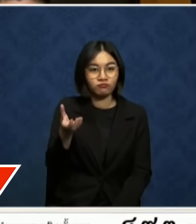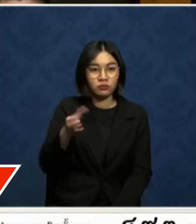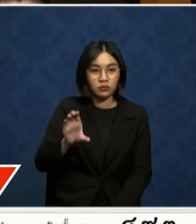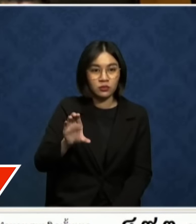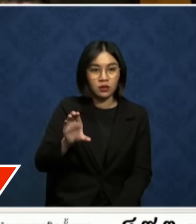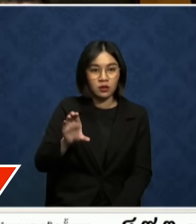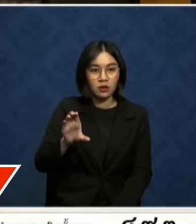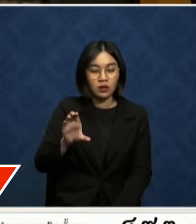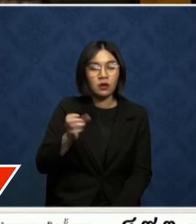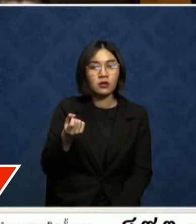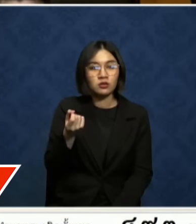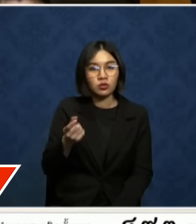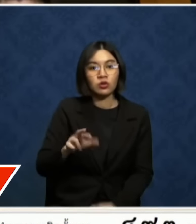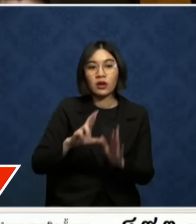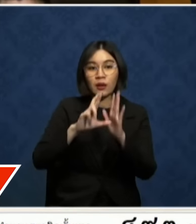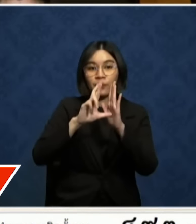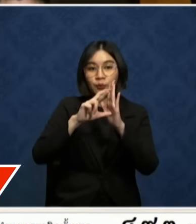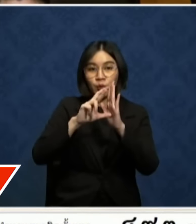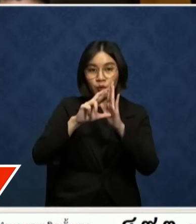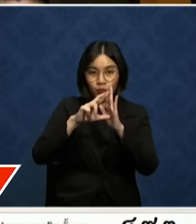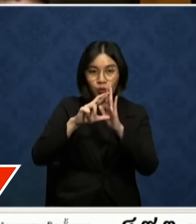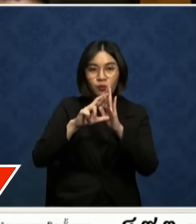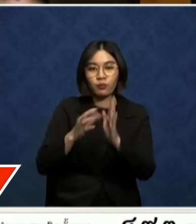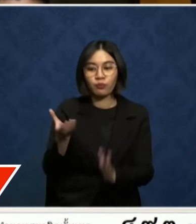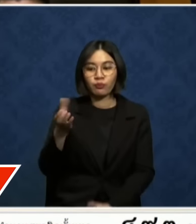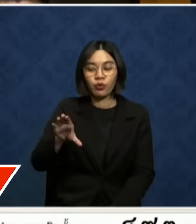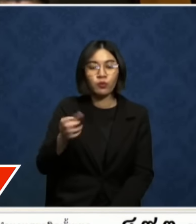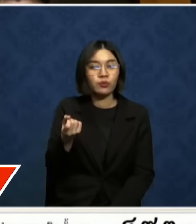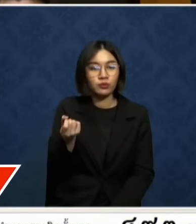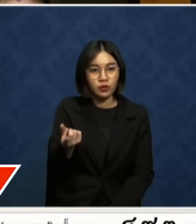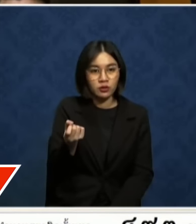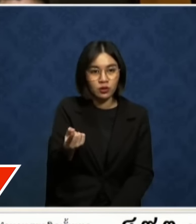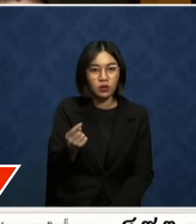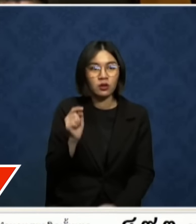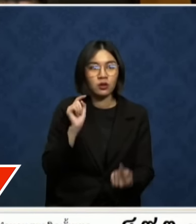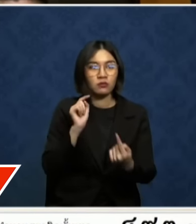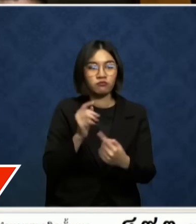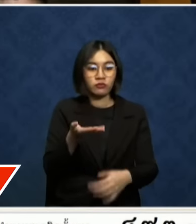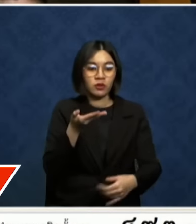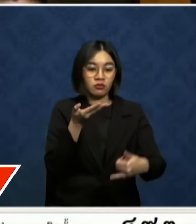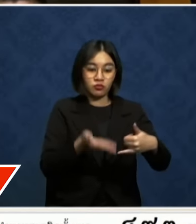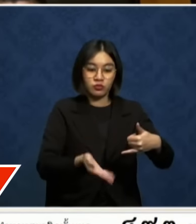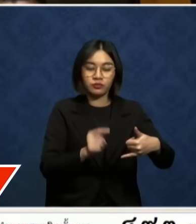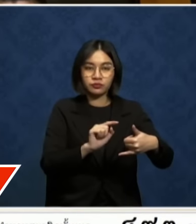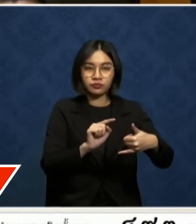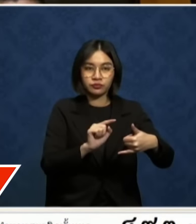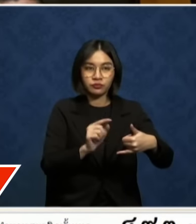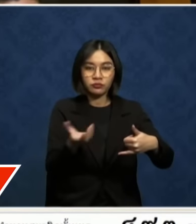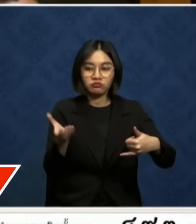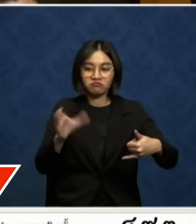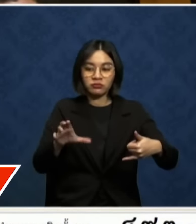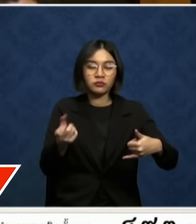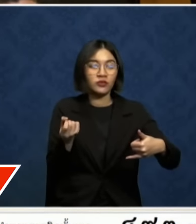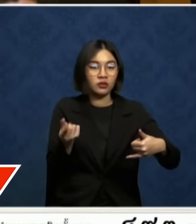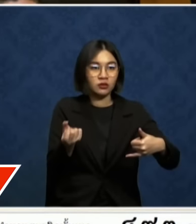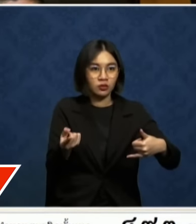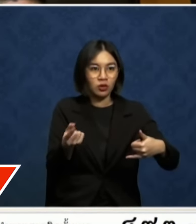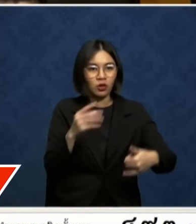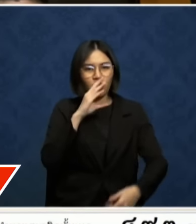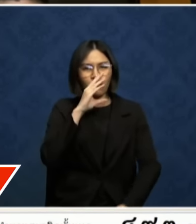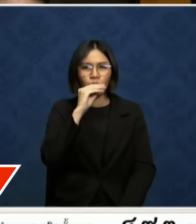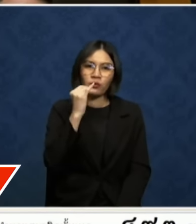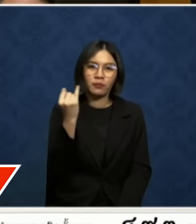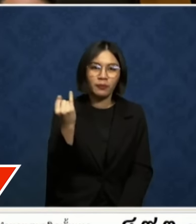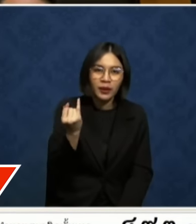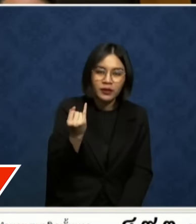ข้าใจว่าทาง TikTok แพลตฟอร์ม TikTok นะครับของท่านหนึ่งนะครับที่พูดในทางที่ไม่ค่อยดีนะ